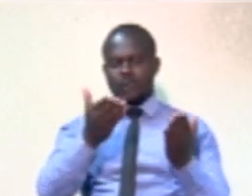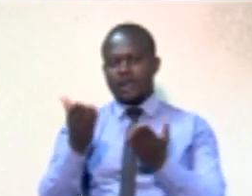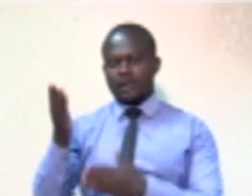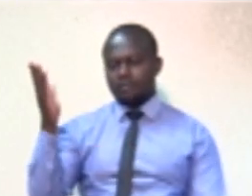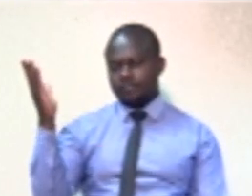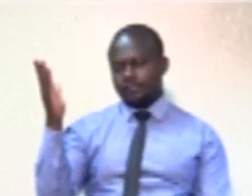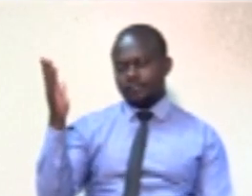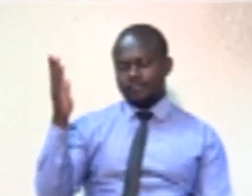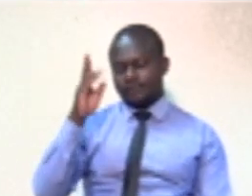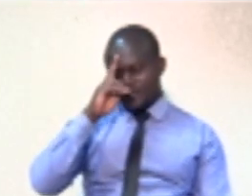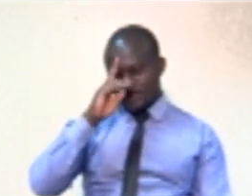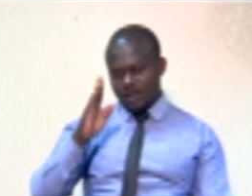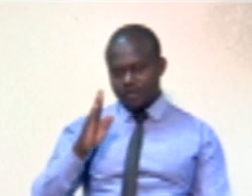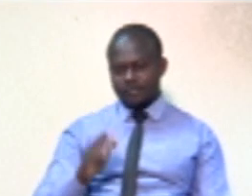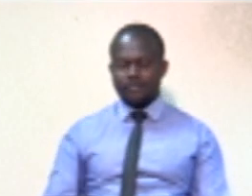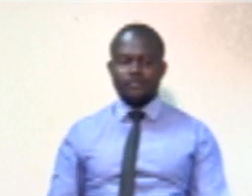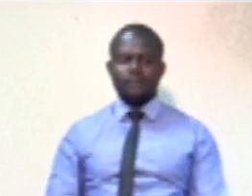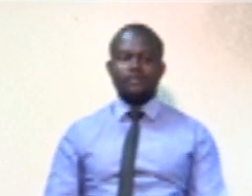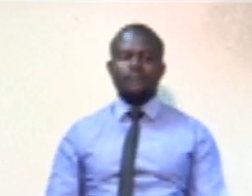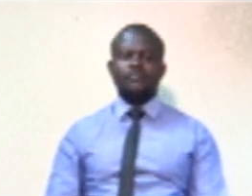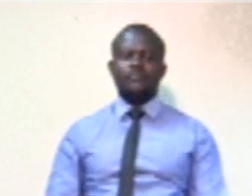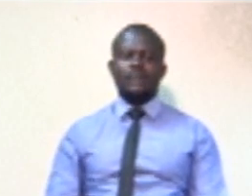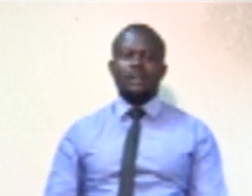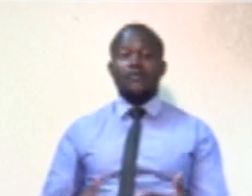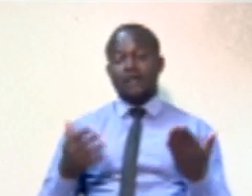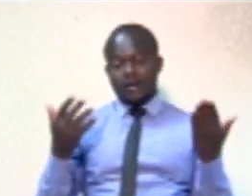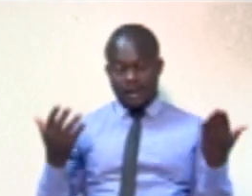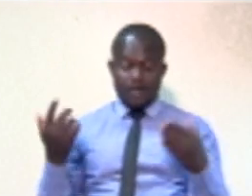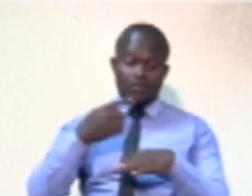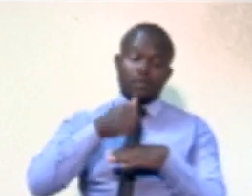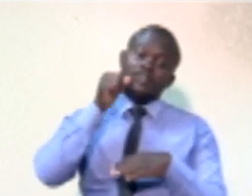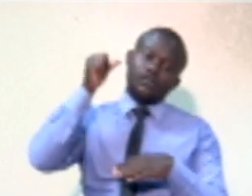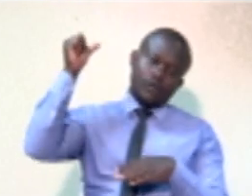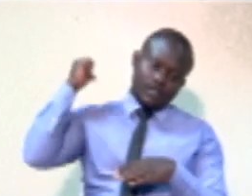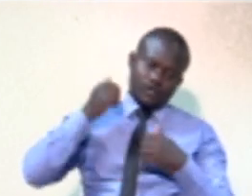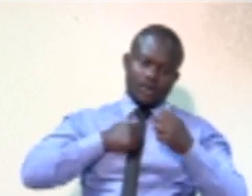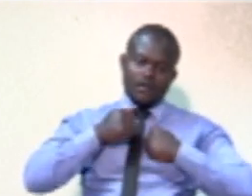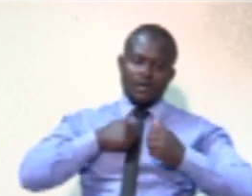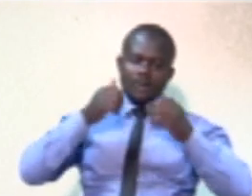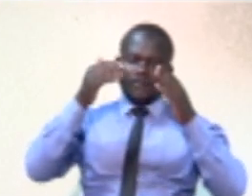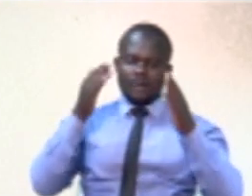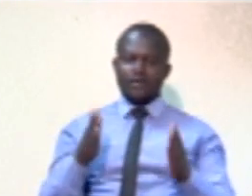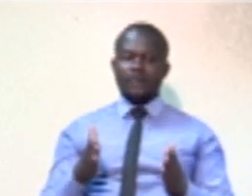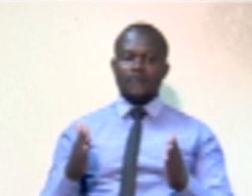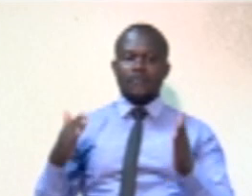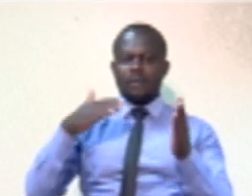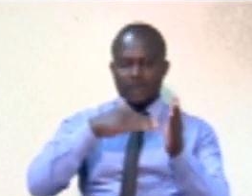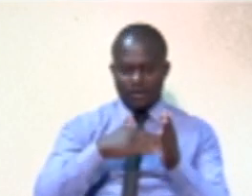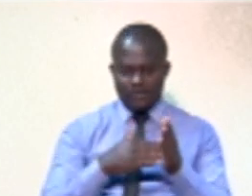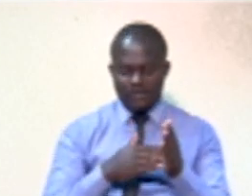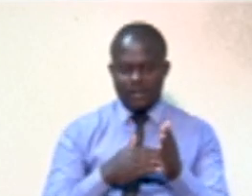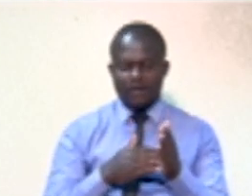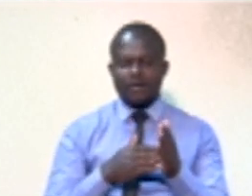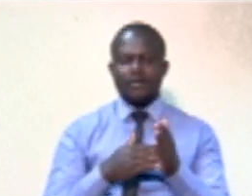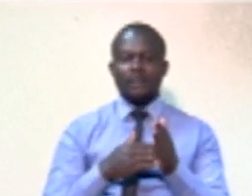ikaze afande. Muri vertikan. Niho neza. Ku munsi wejo abanyarwanda barongera